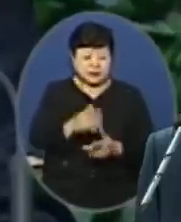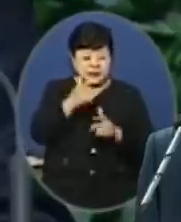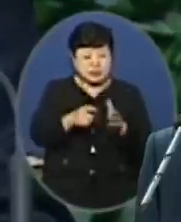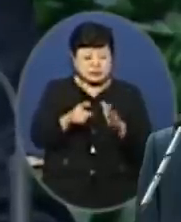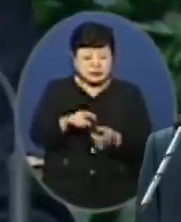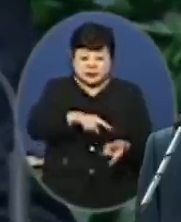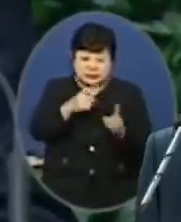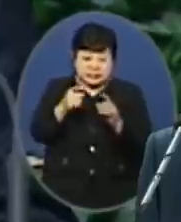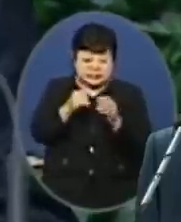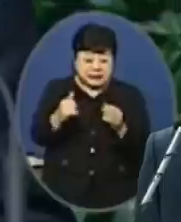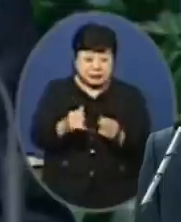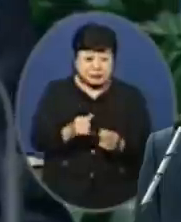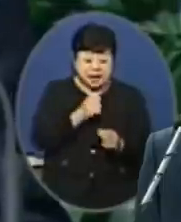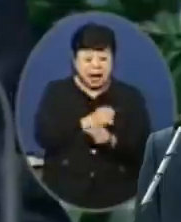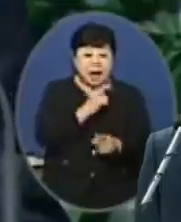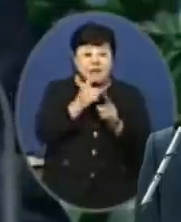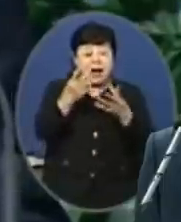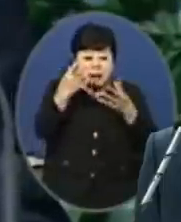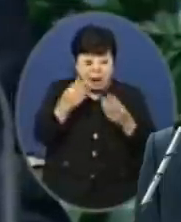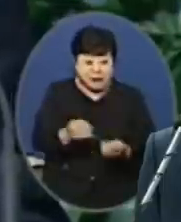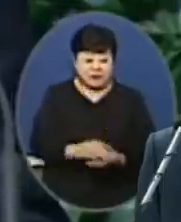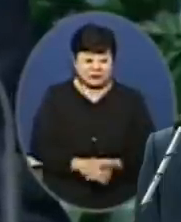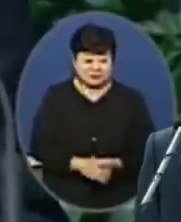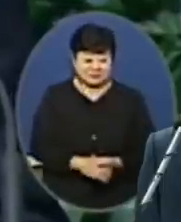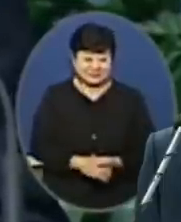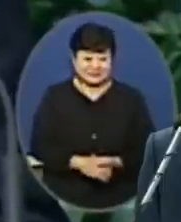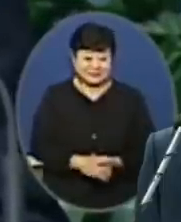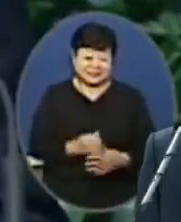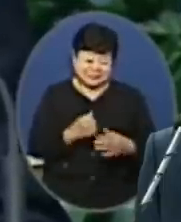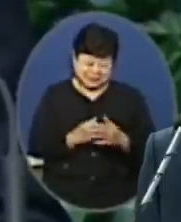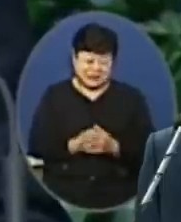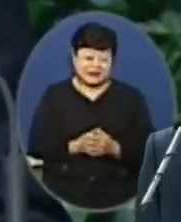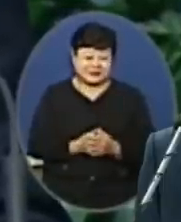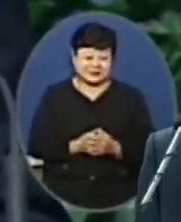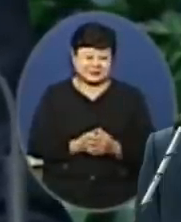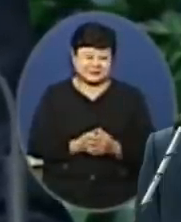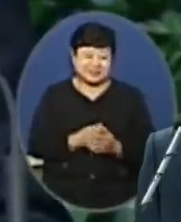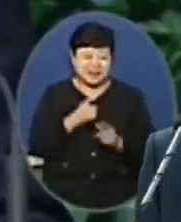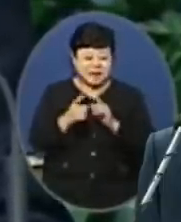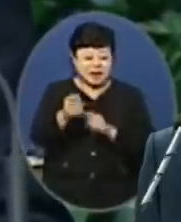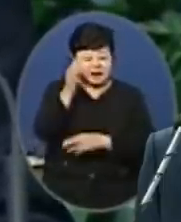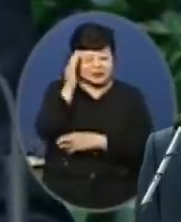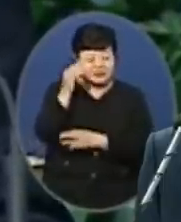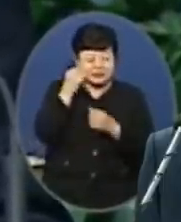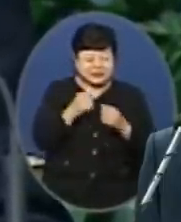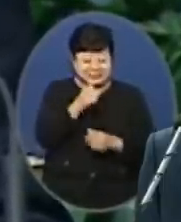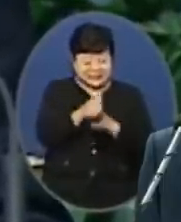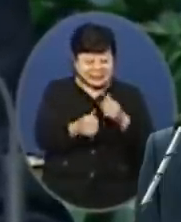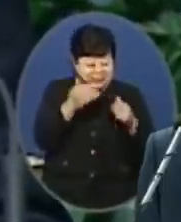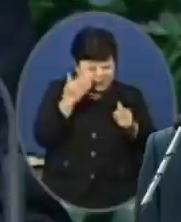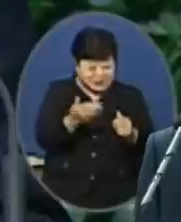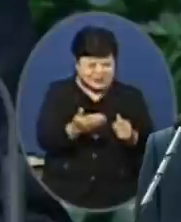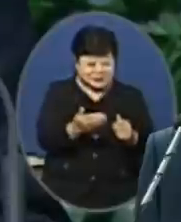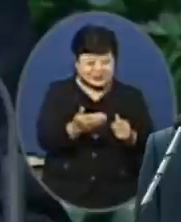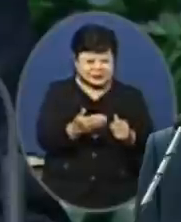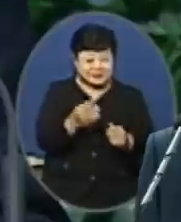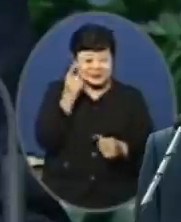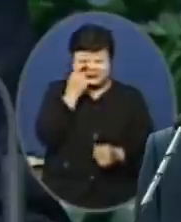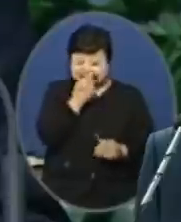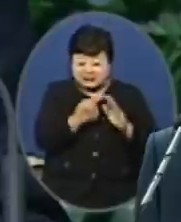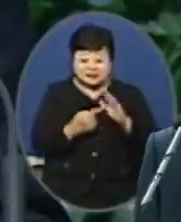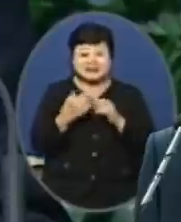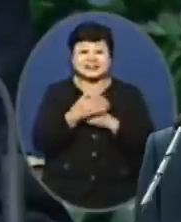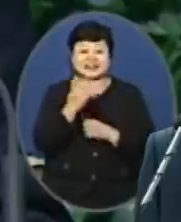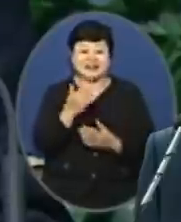믿고 살아난 사람은 할 말이 많아요. 그렇기 때문에 그 말을 하면은 살아계신 하나님이 증거가 되어서